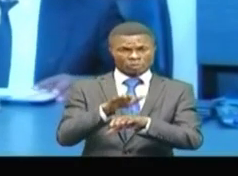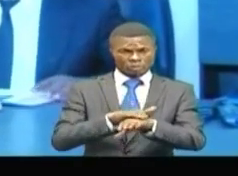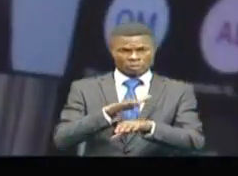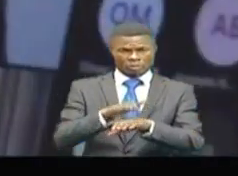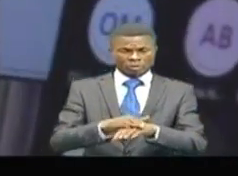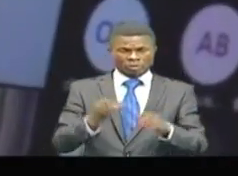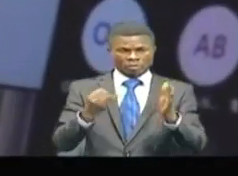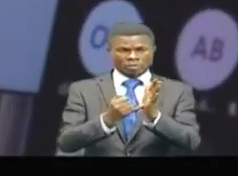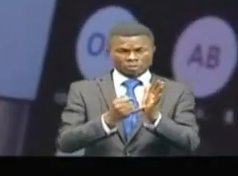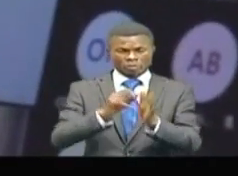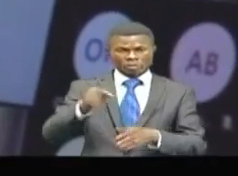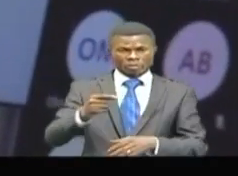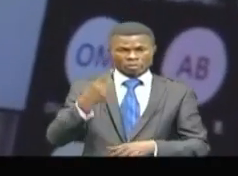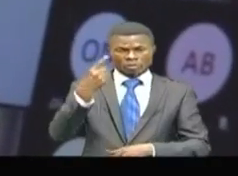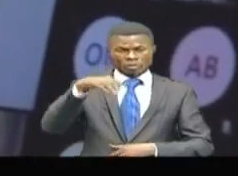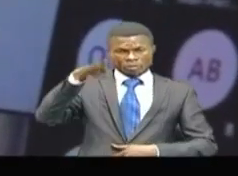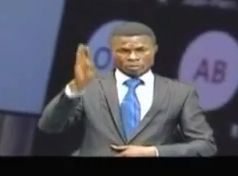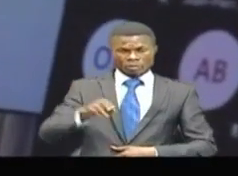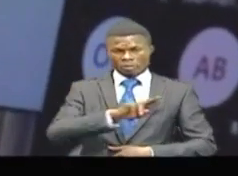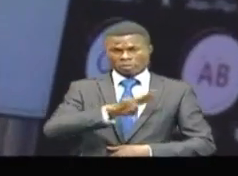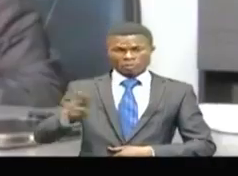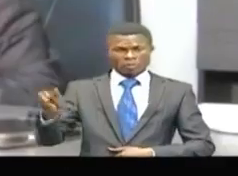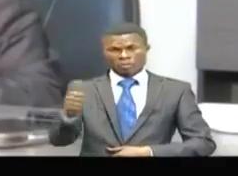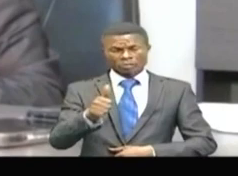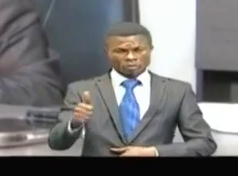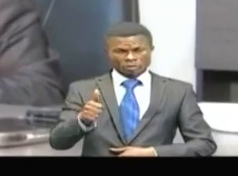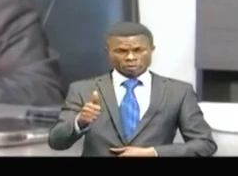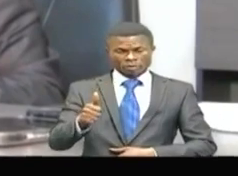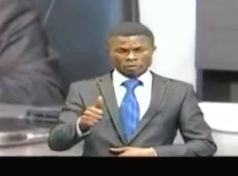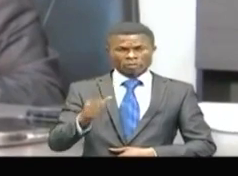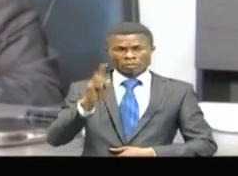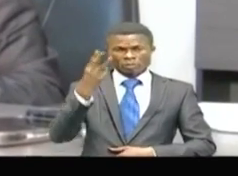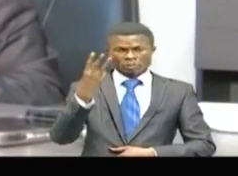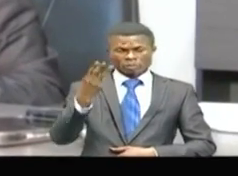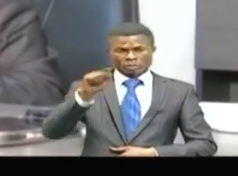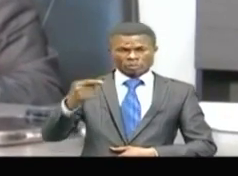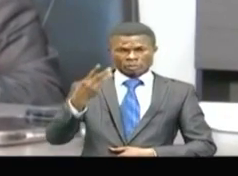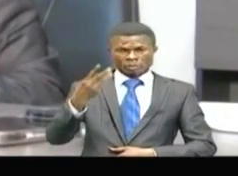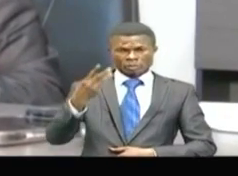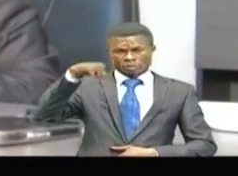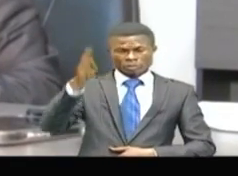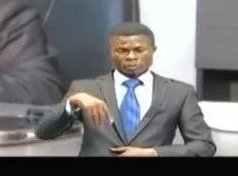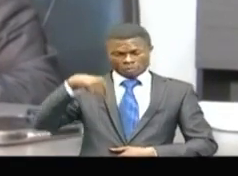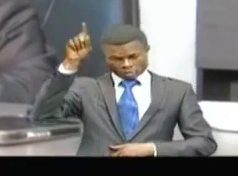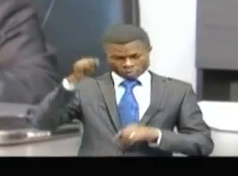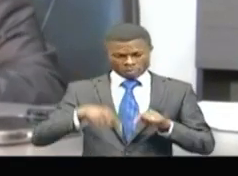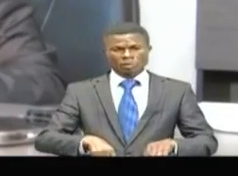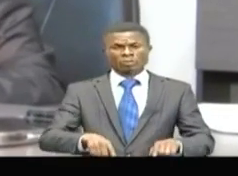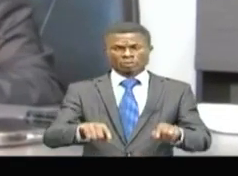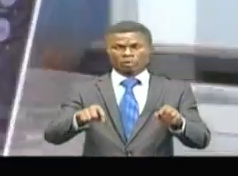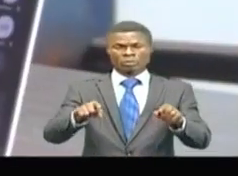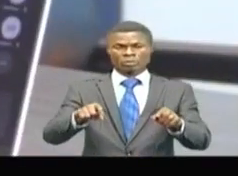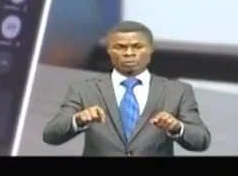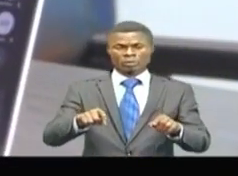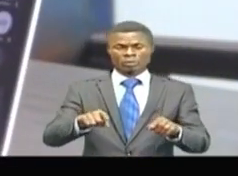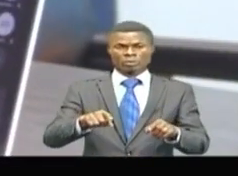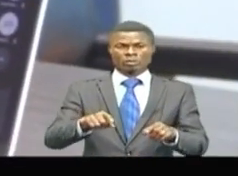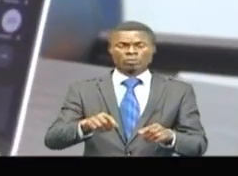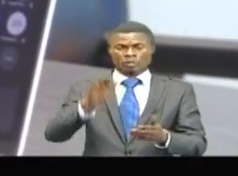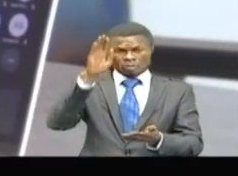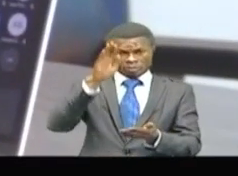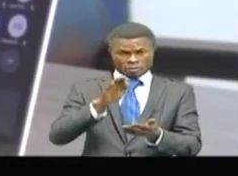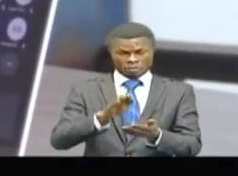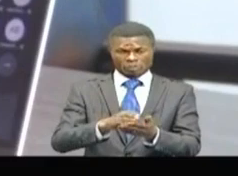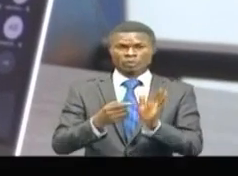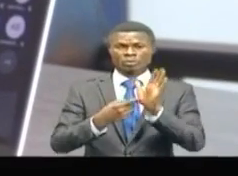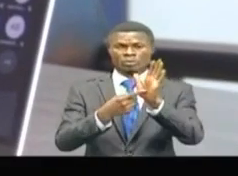de 6,1% en 2021 à 3,2% l'année en cours. Cette révision à la baisse